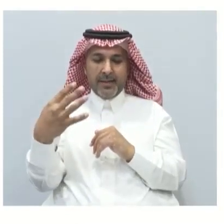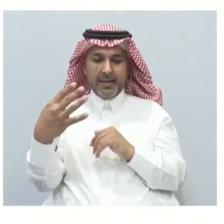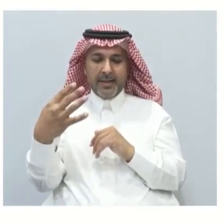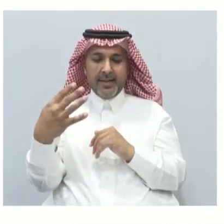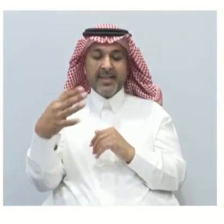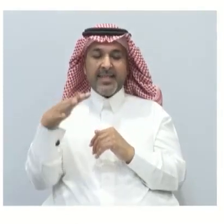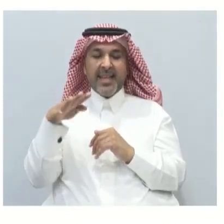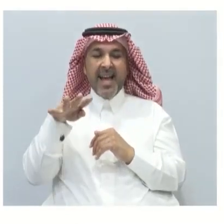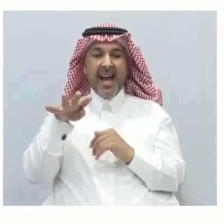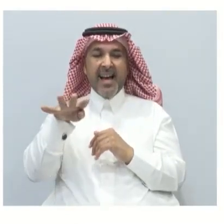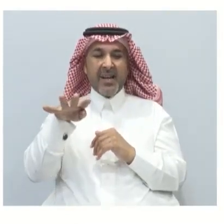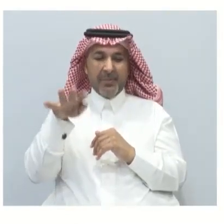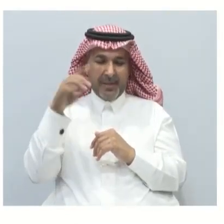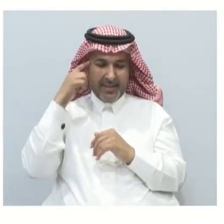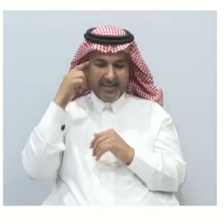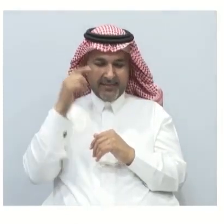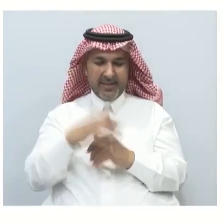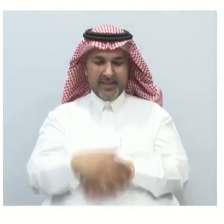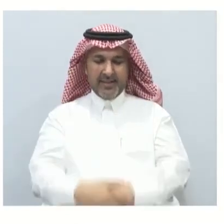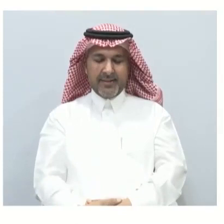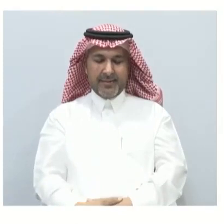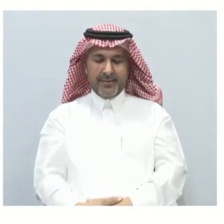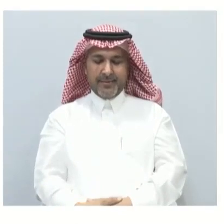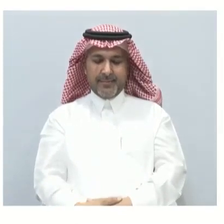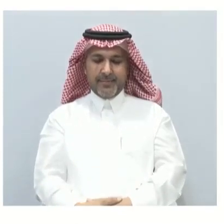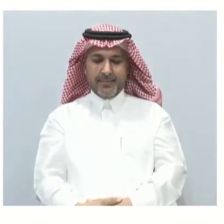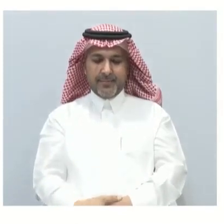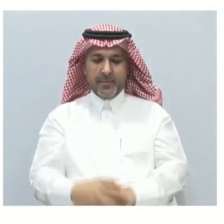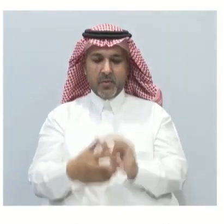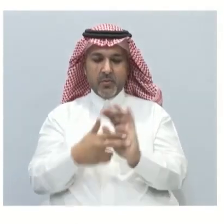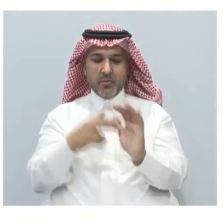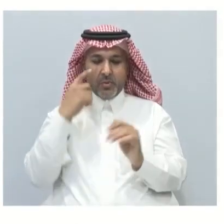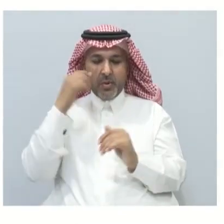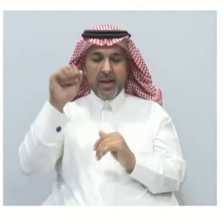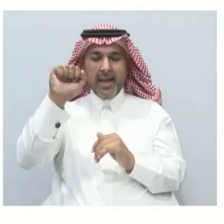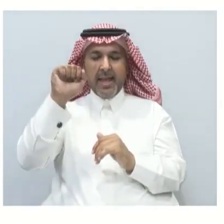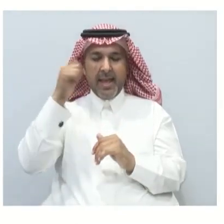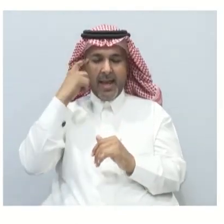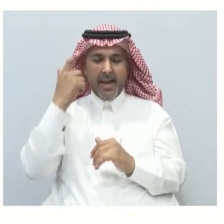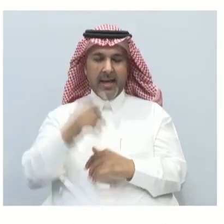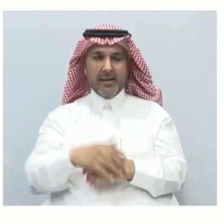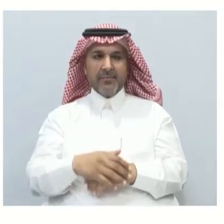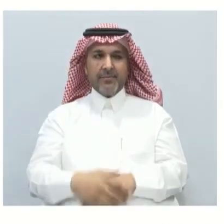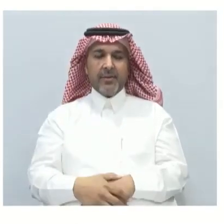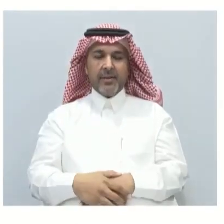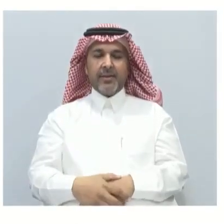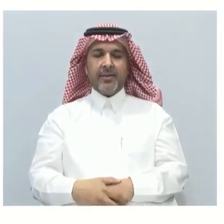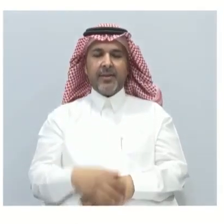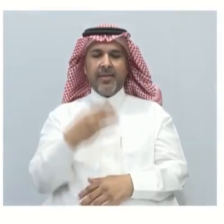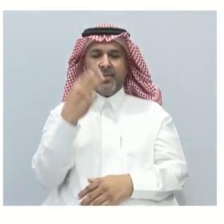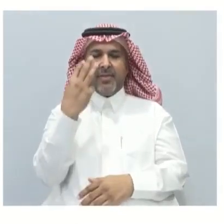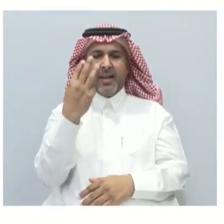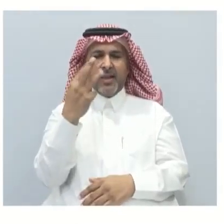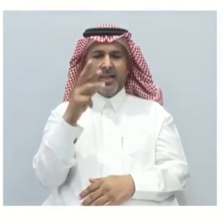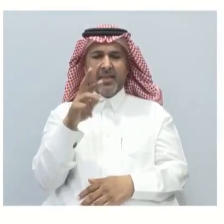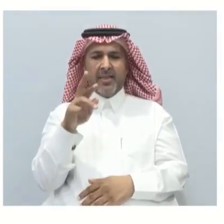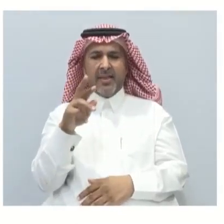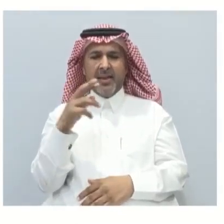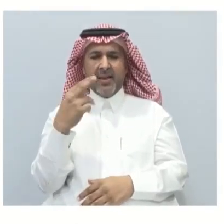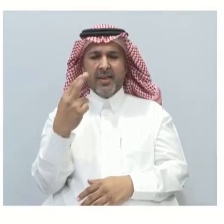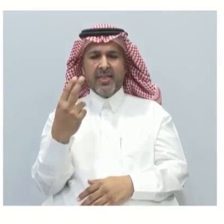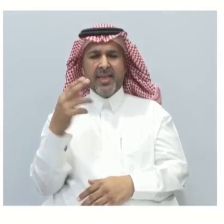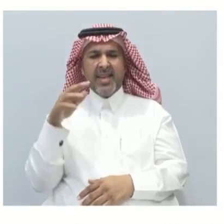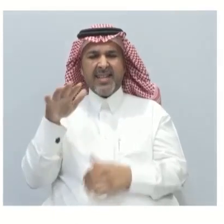و200 ال يعني بهذا الشكل بهذه الصوره في بي اس